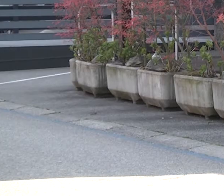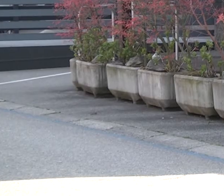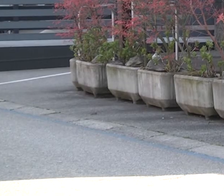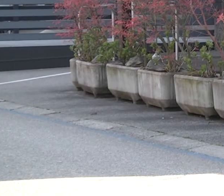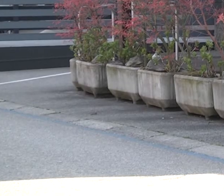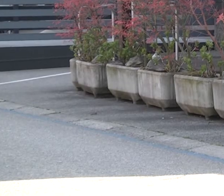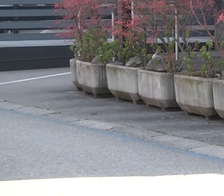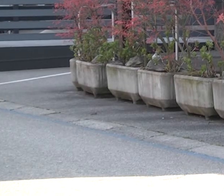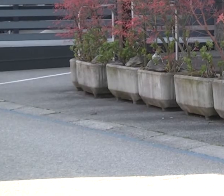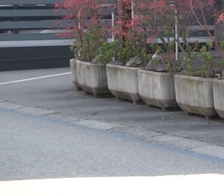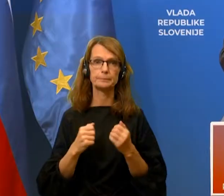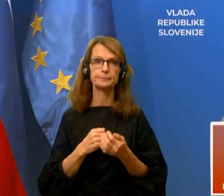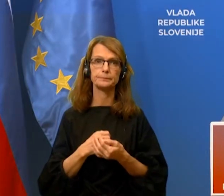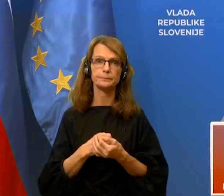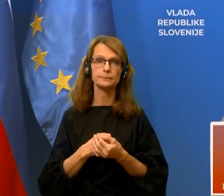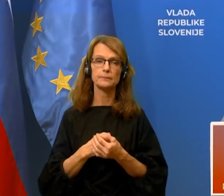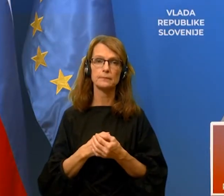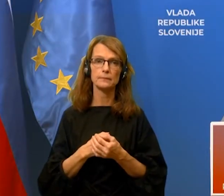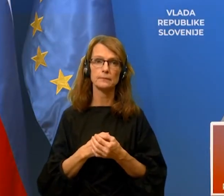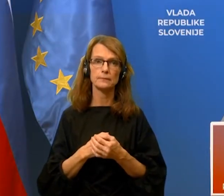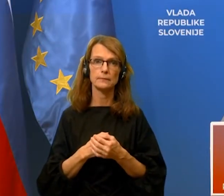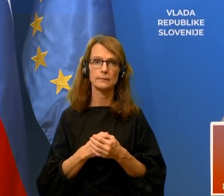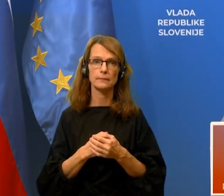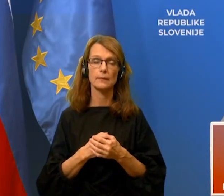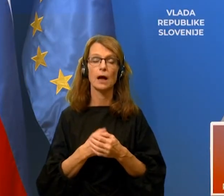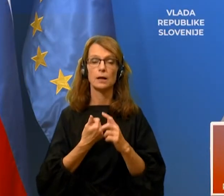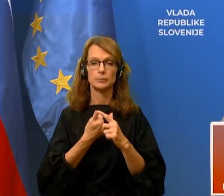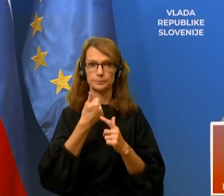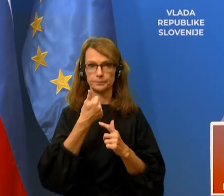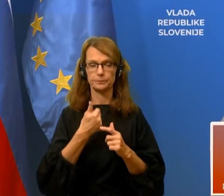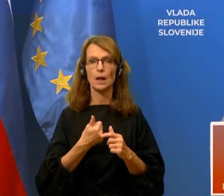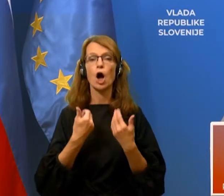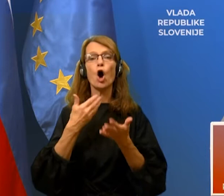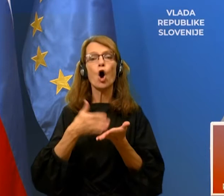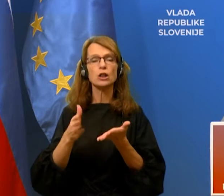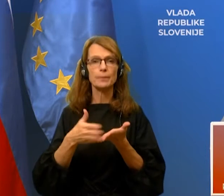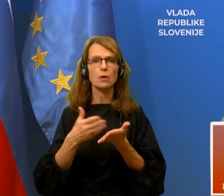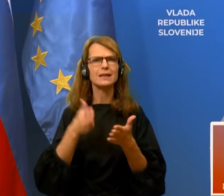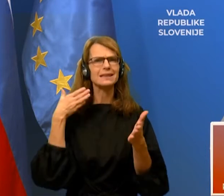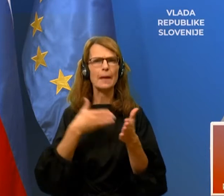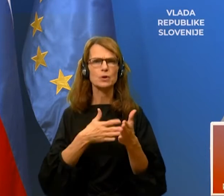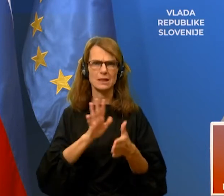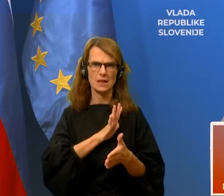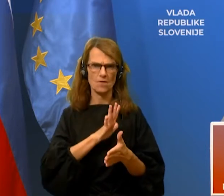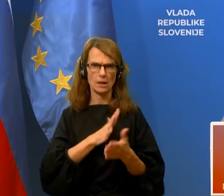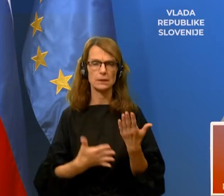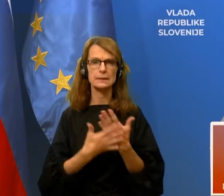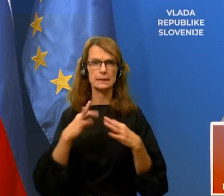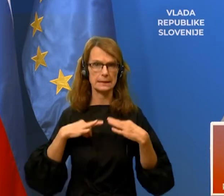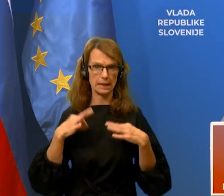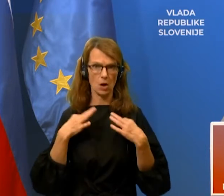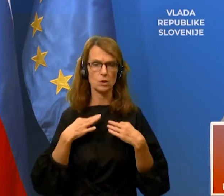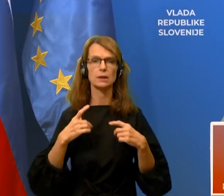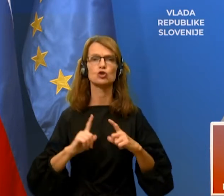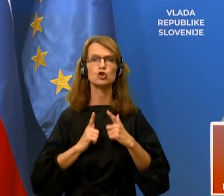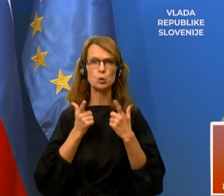uro, razen za 5 izjem. Teh 5 izjem pa so odpravljanje neposredne nevarnosti za zdravje,